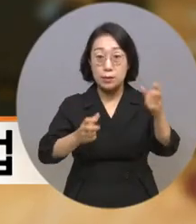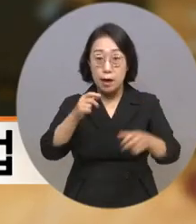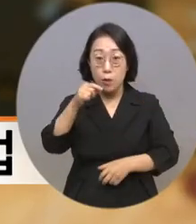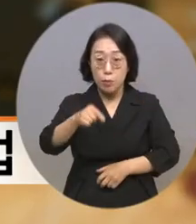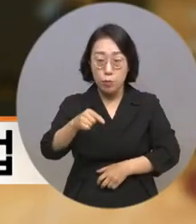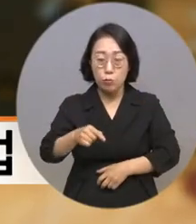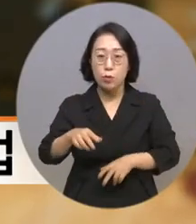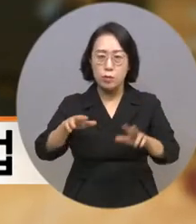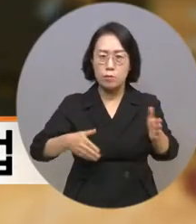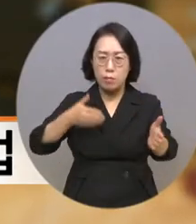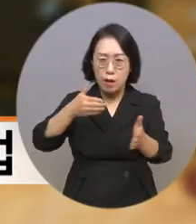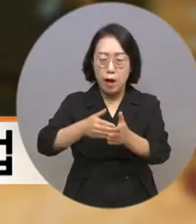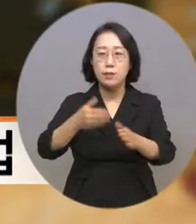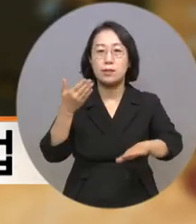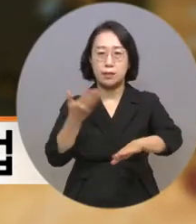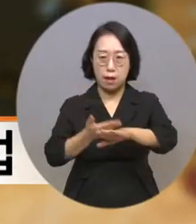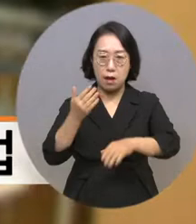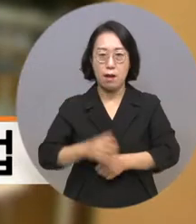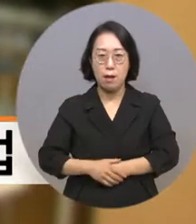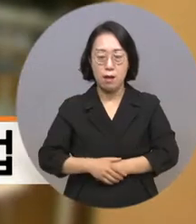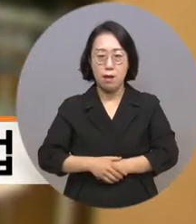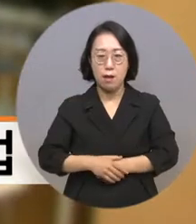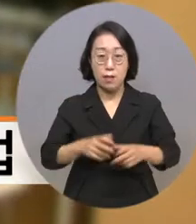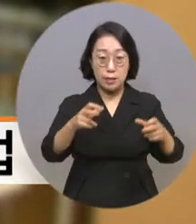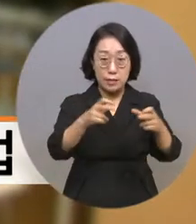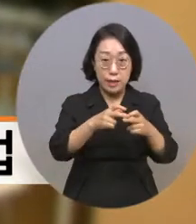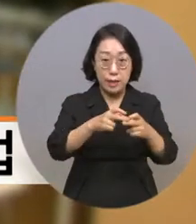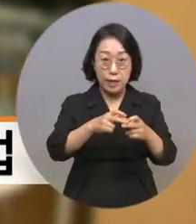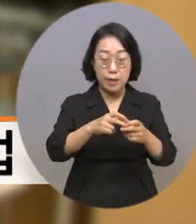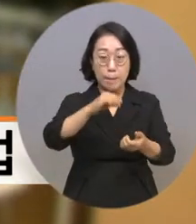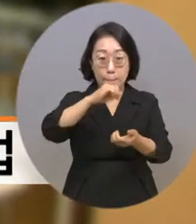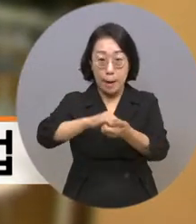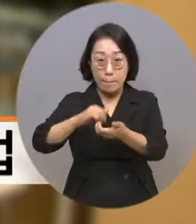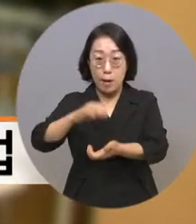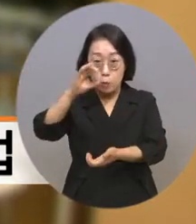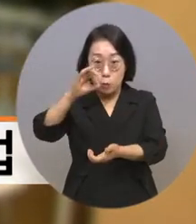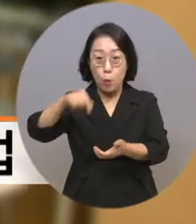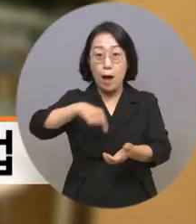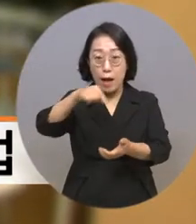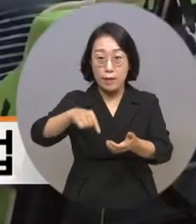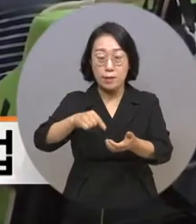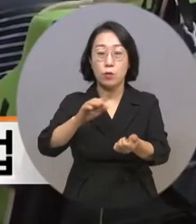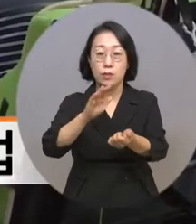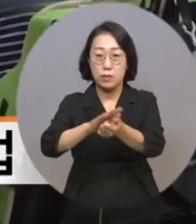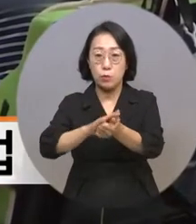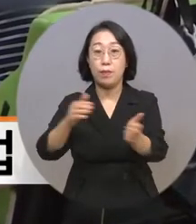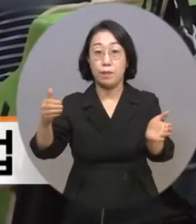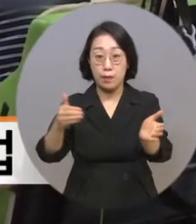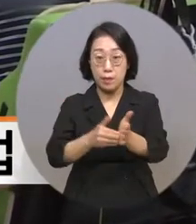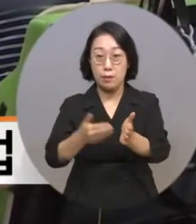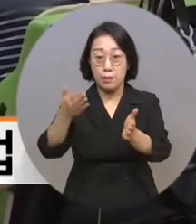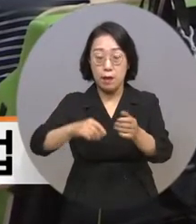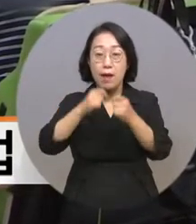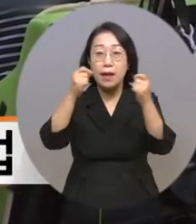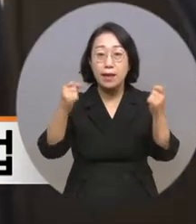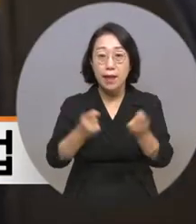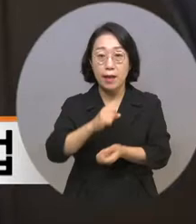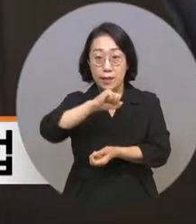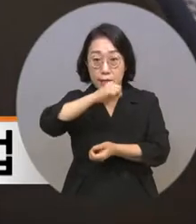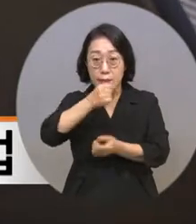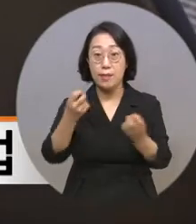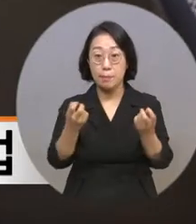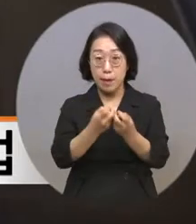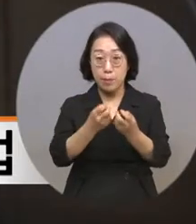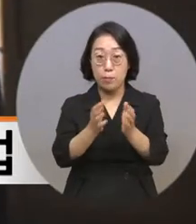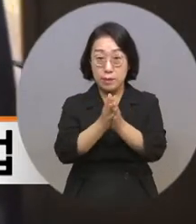제공되는 서비스들은 서비스별로 정해진 급여량 한도 내에서 지원하는 방식이었는데 개인 예산제가